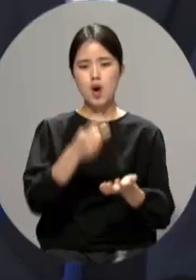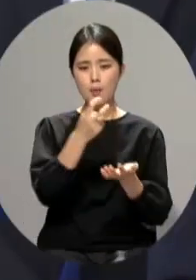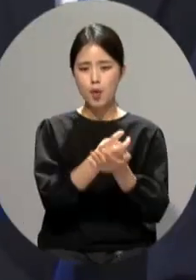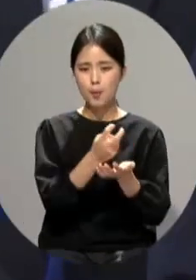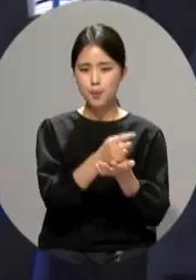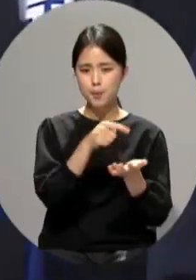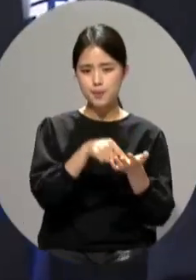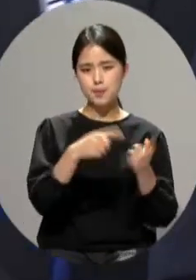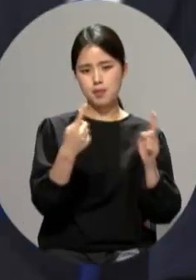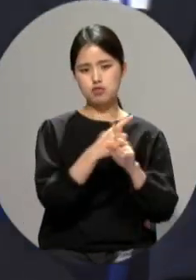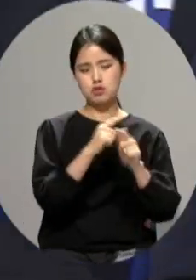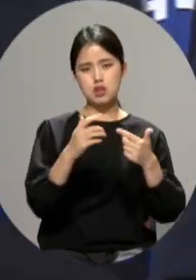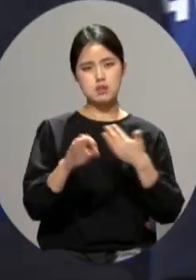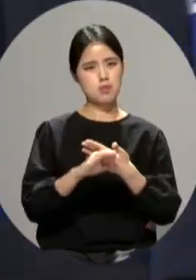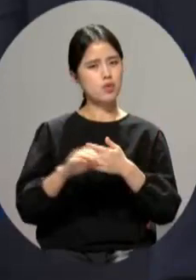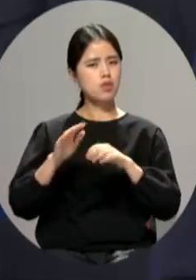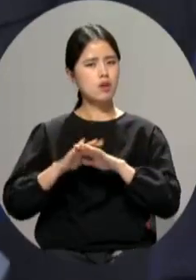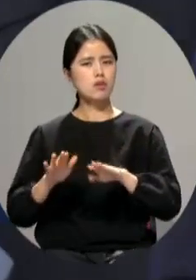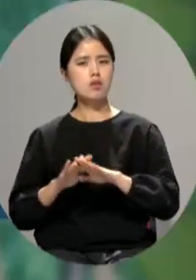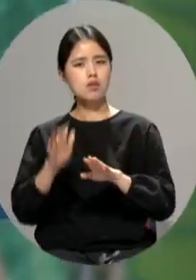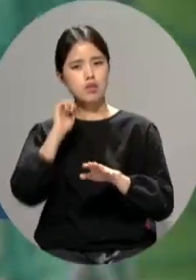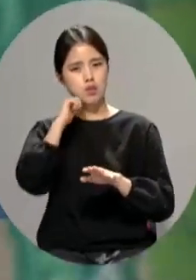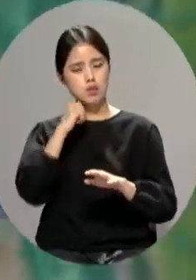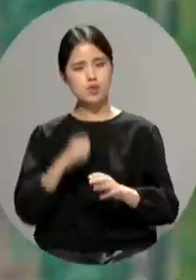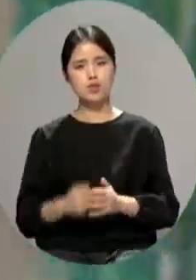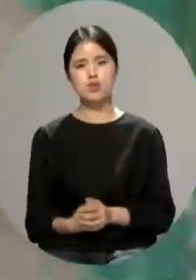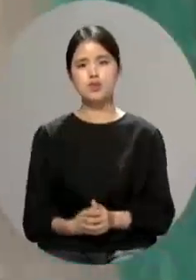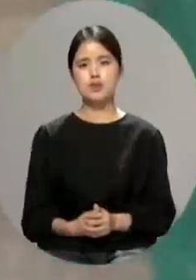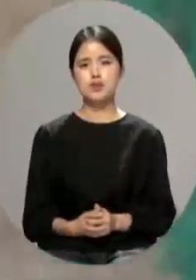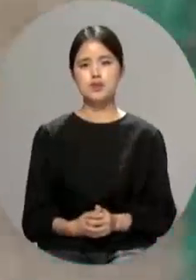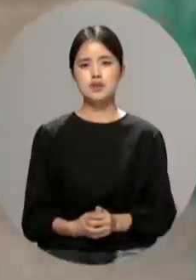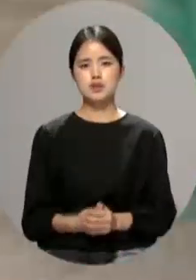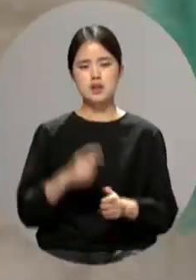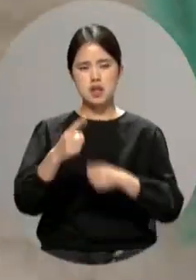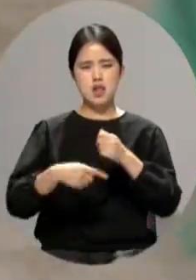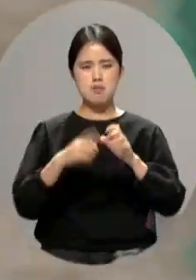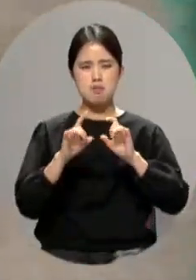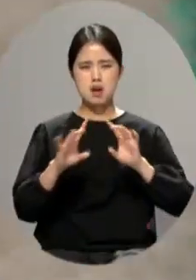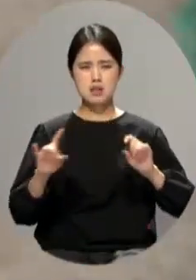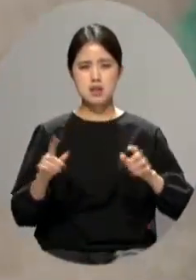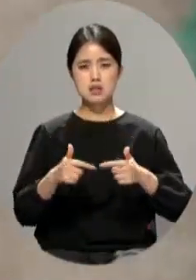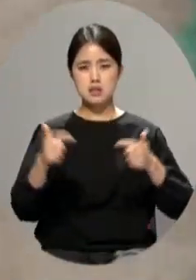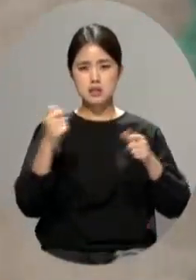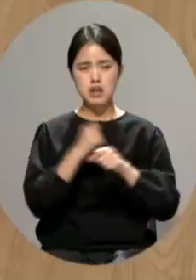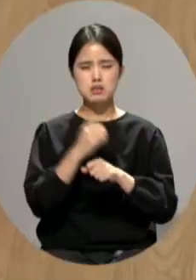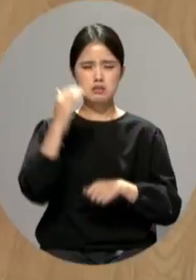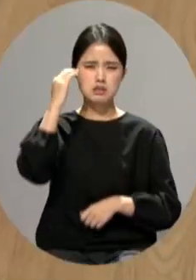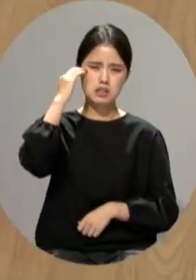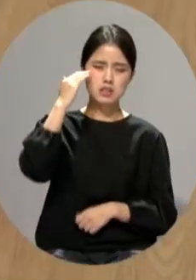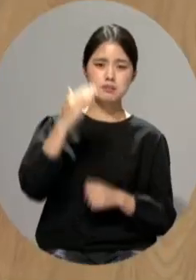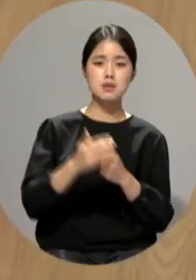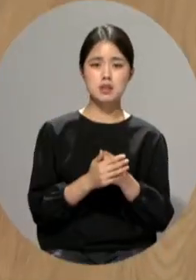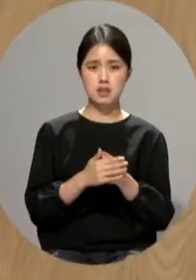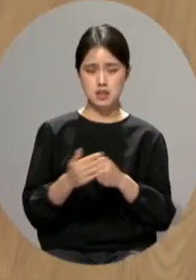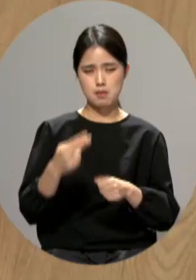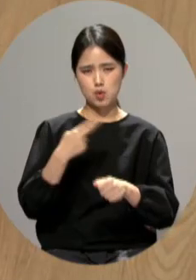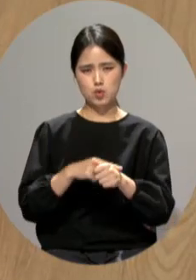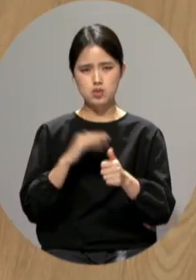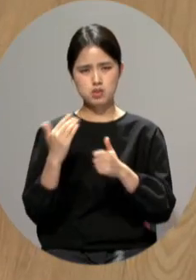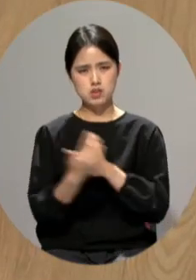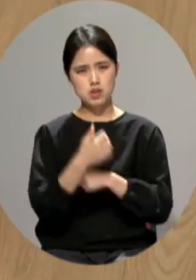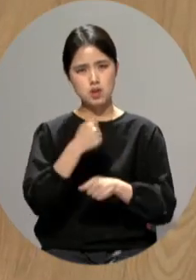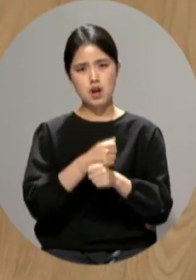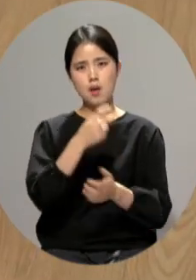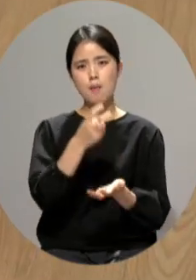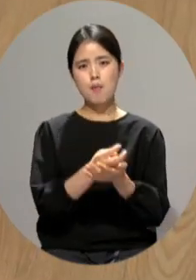법령을 바꾸지 않고서는 해결되지 않습니다. 해마다 증가하는 교권 침해로부터 교사를 지켜줄 법과